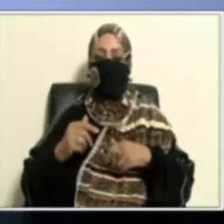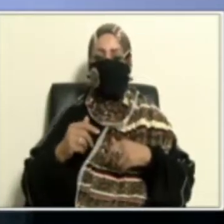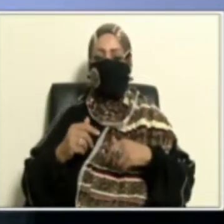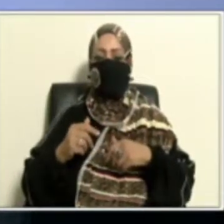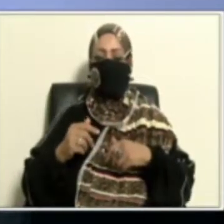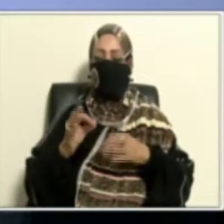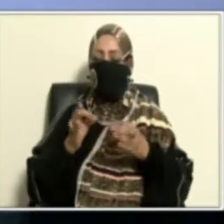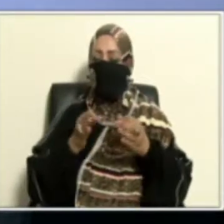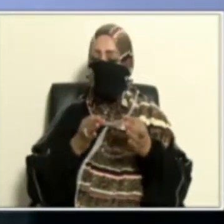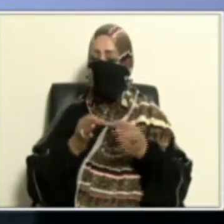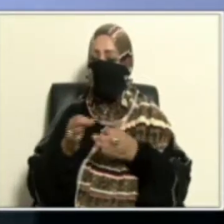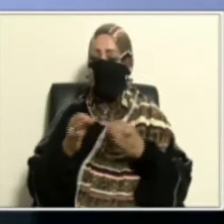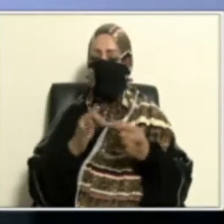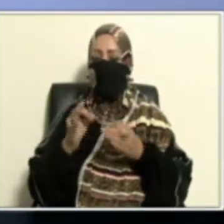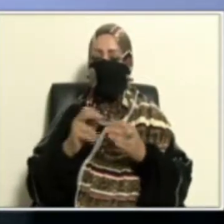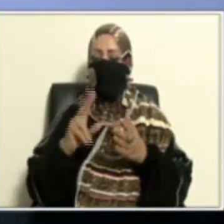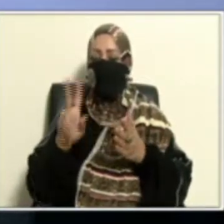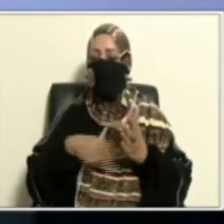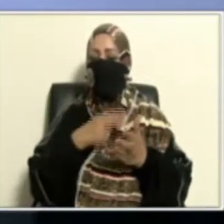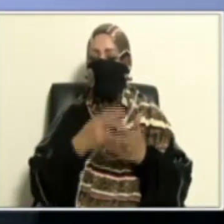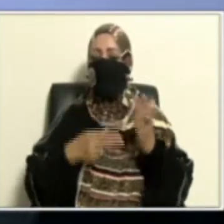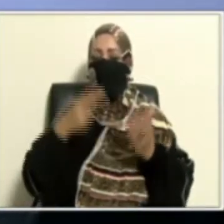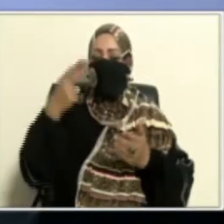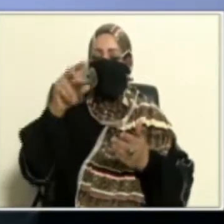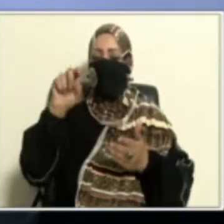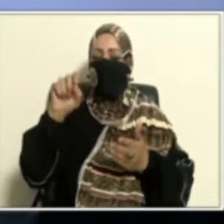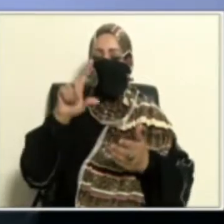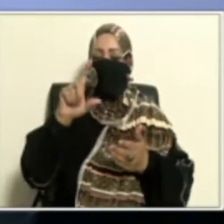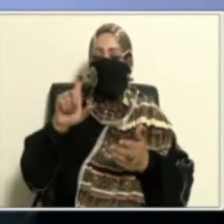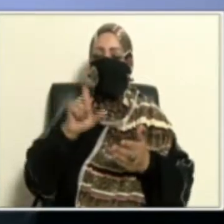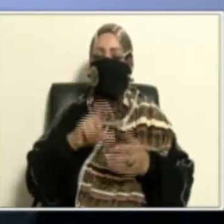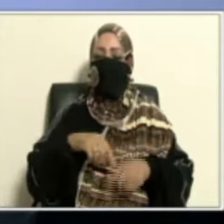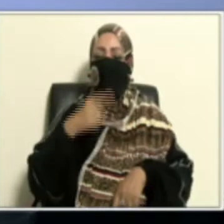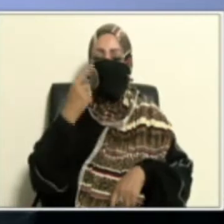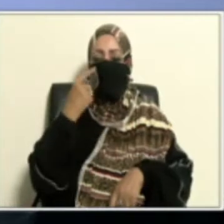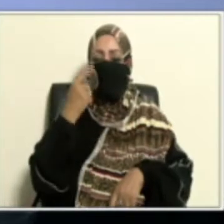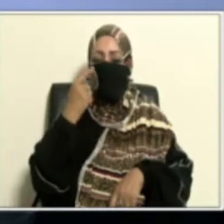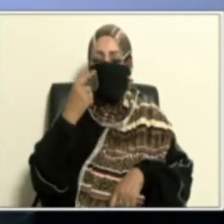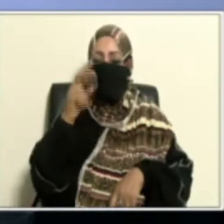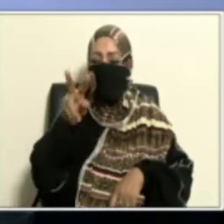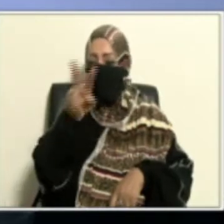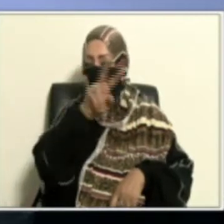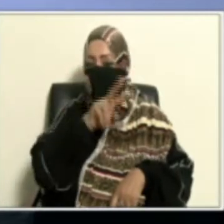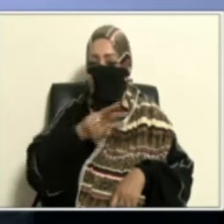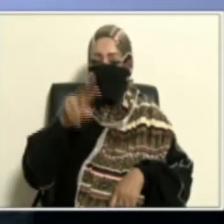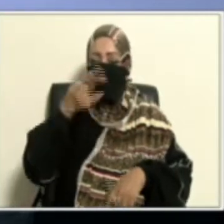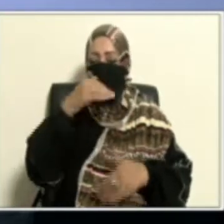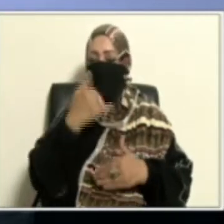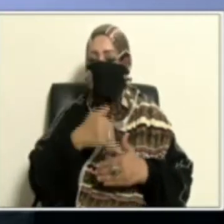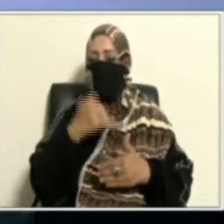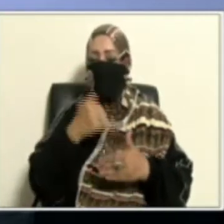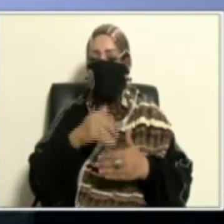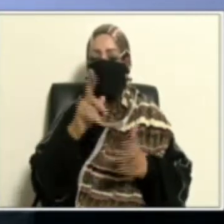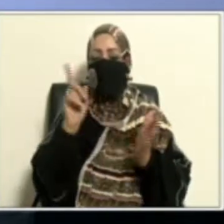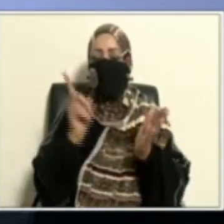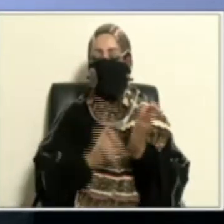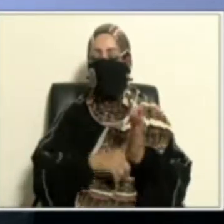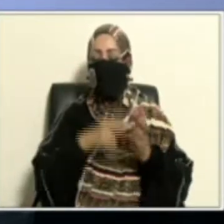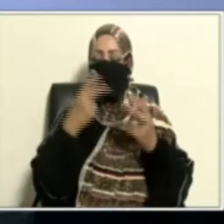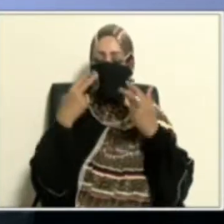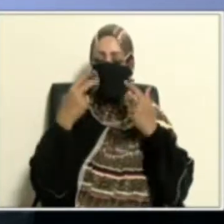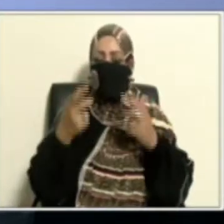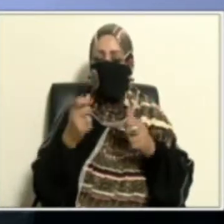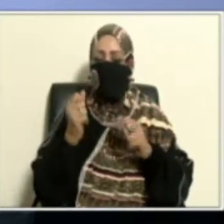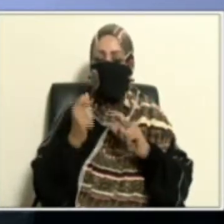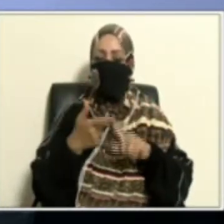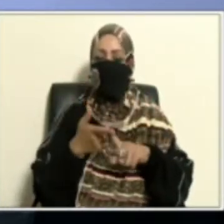النهاية. هذا الشرط الأول. الشرط الثاني بإذن الله تعالى بعد الاتصال. عندنا أخ ولا الأخت، الأخ عبد الحكيم